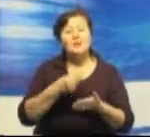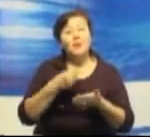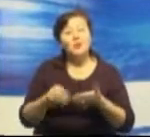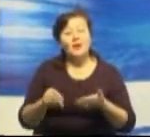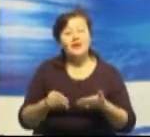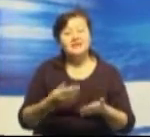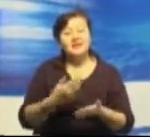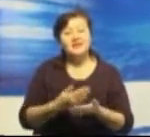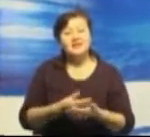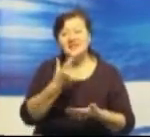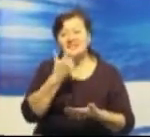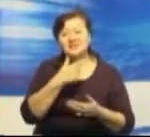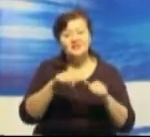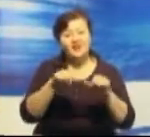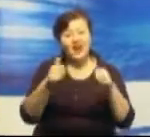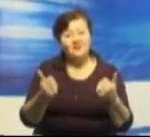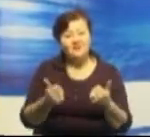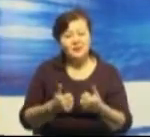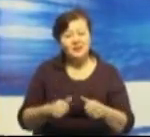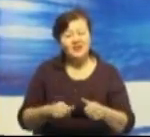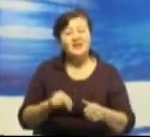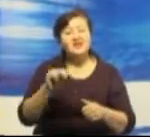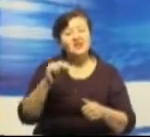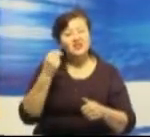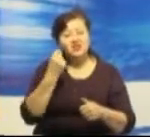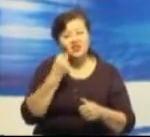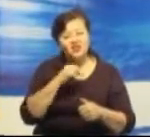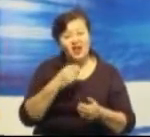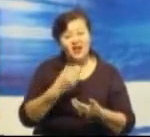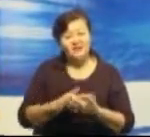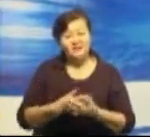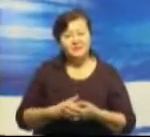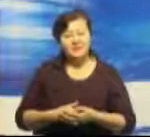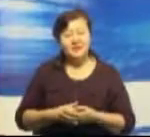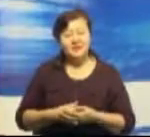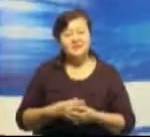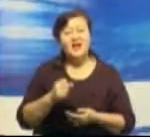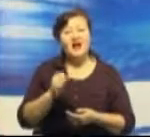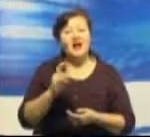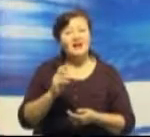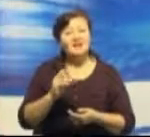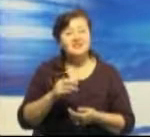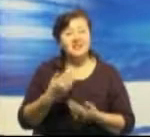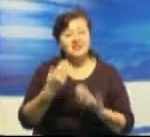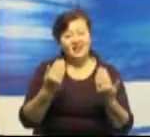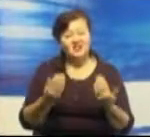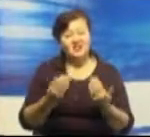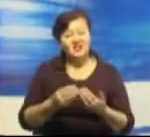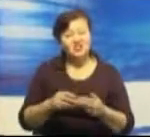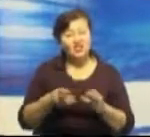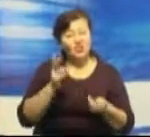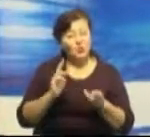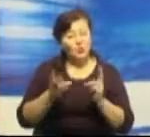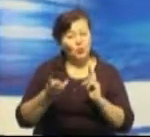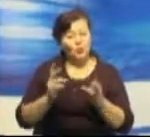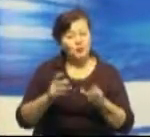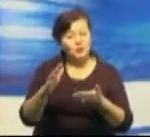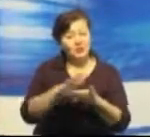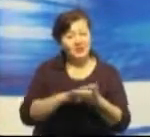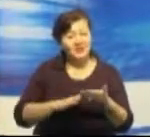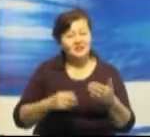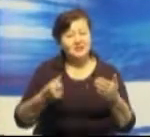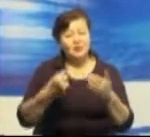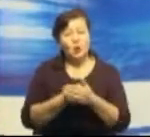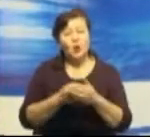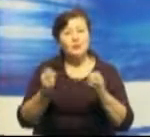упаковки, которую теперь украшает казахский национальный орнамент. Промо-акция «Подарки для вашей кухни» от МакТи продлится до